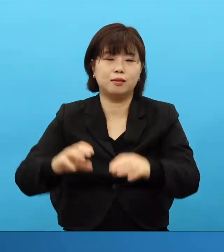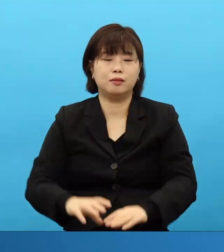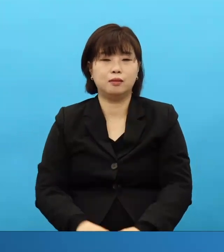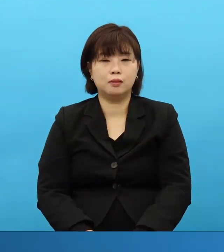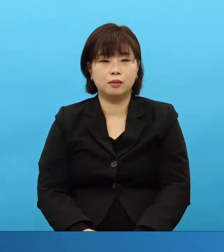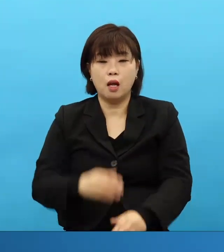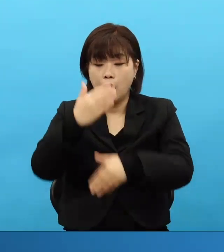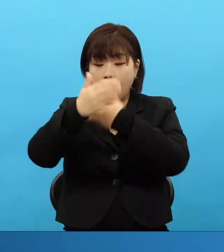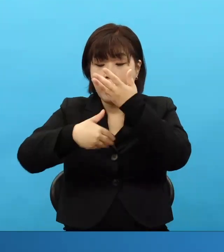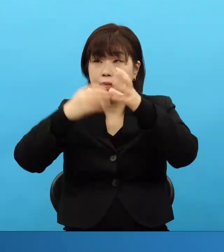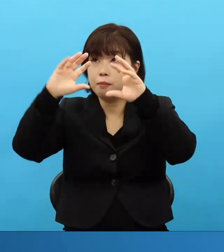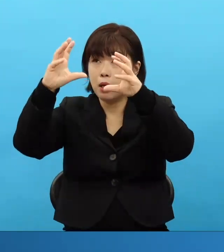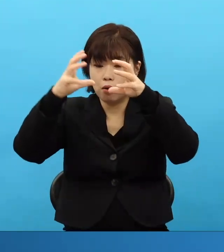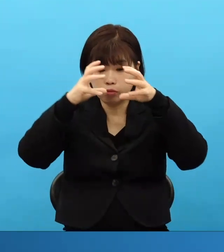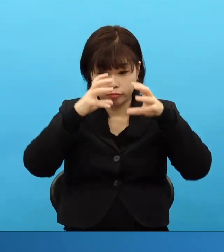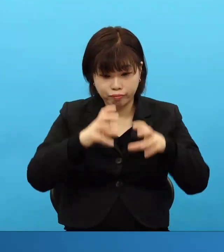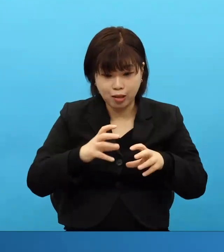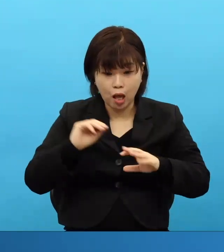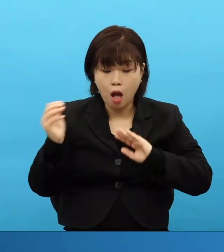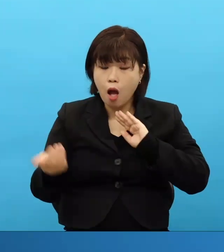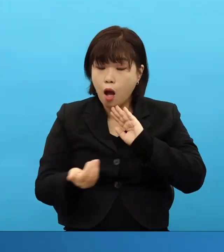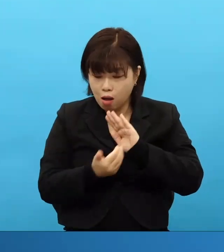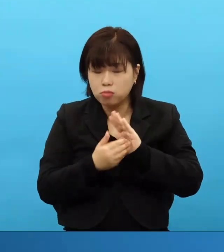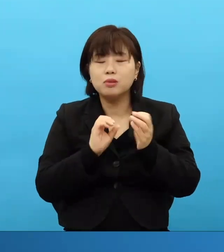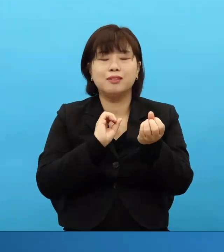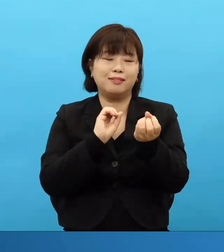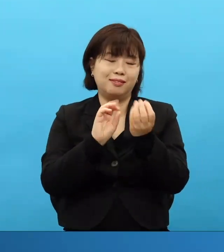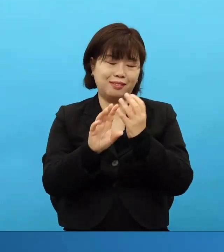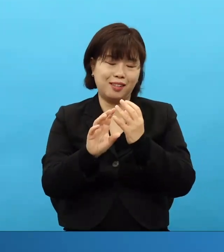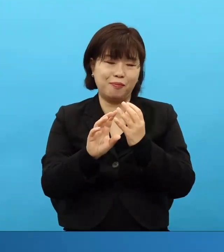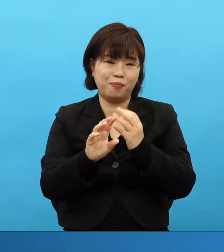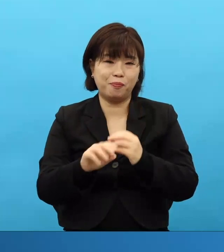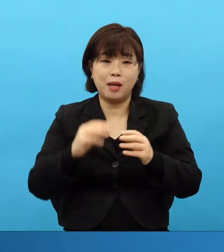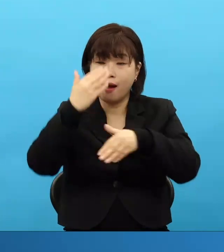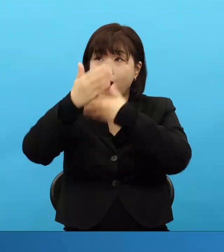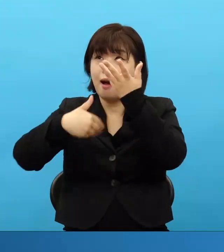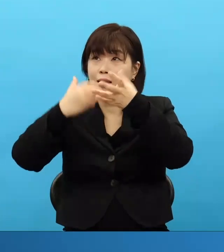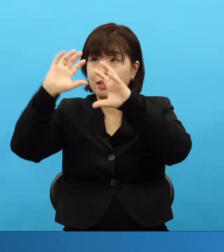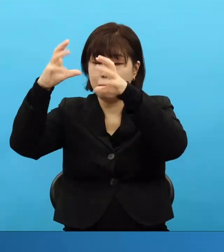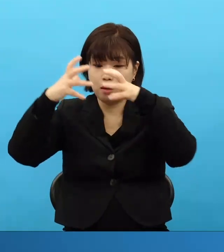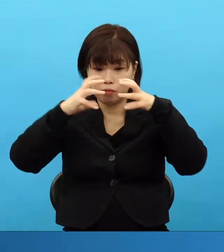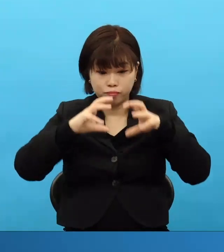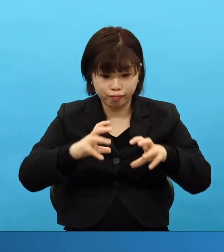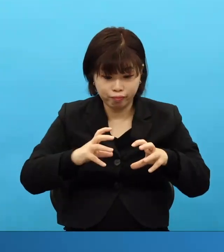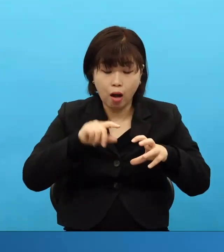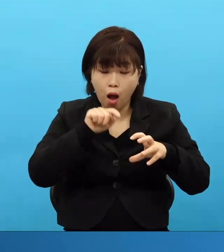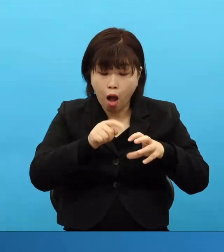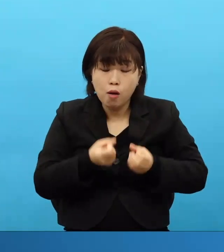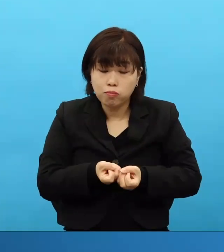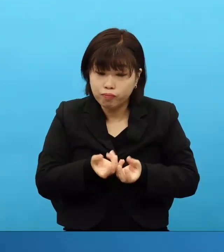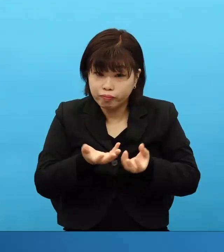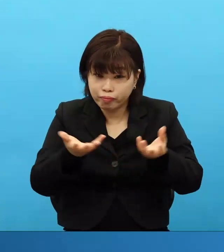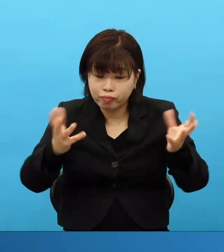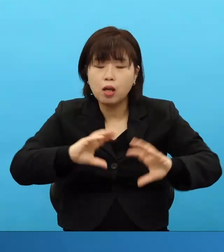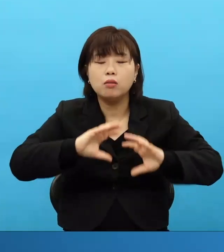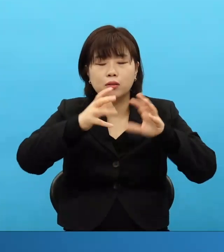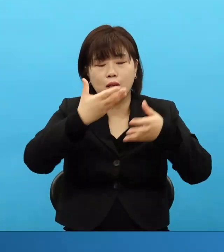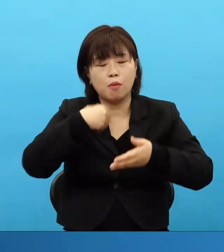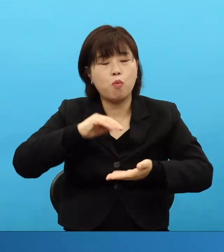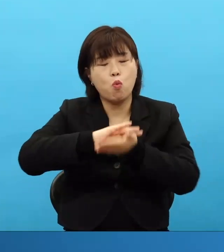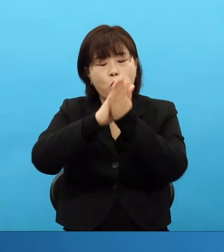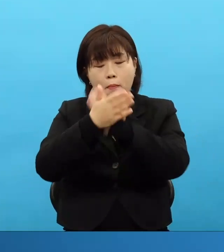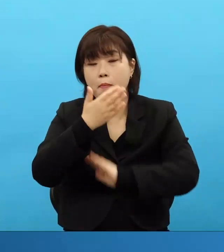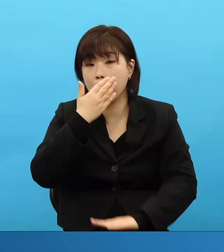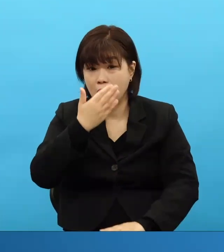이게 응답입니다. This is the 이게 answer. 세계화입니다. This is 이게 globalization. 헌신입니다. This is devotion. 여러분은 이것 때문에 일하는 겁니다. And